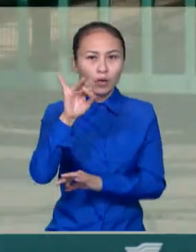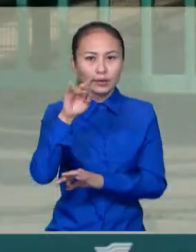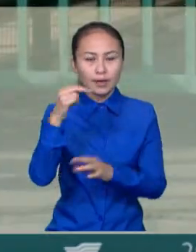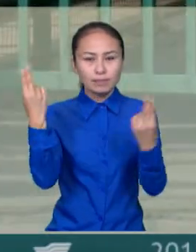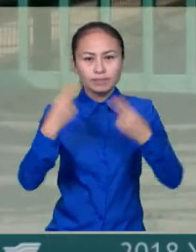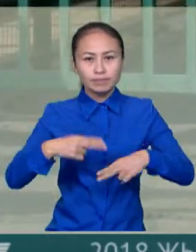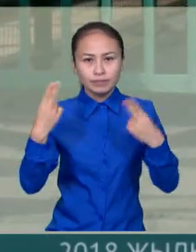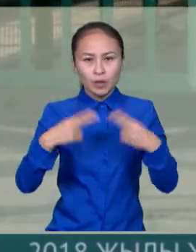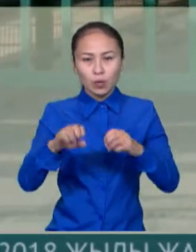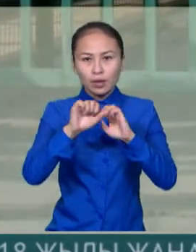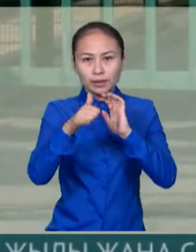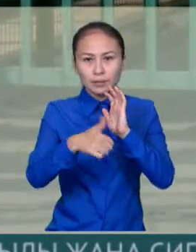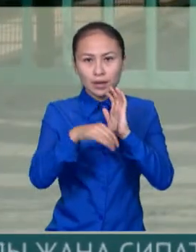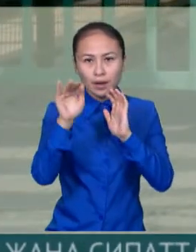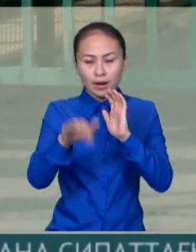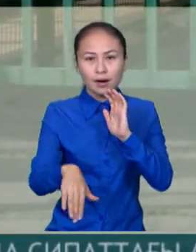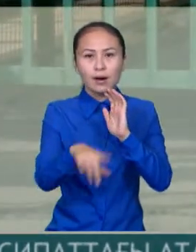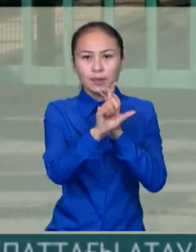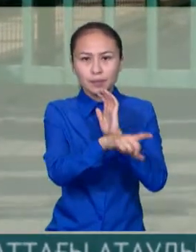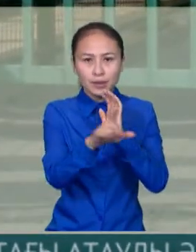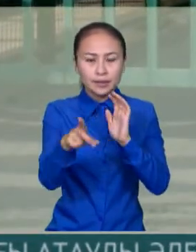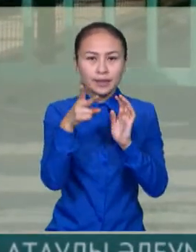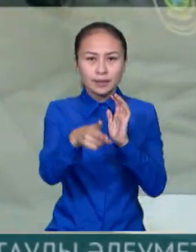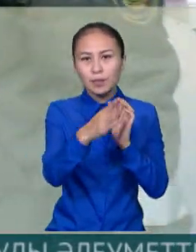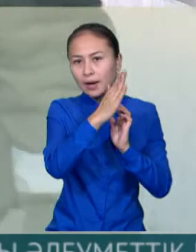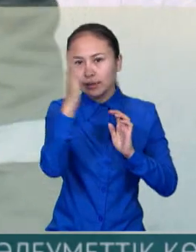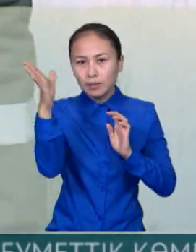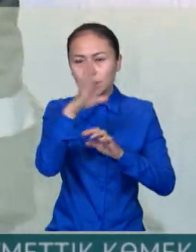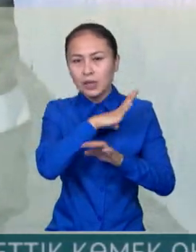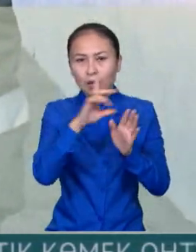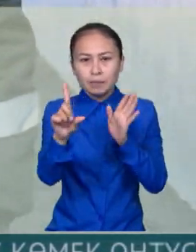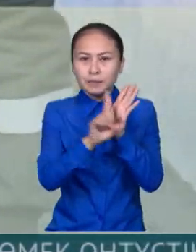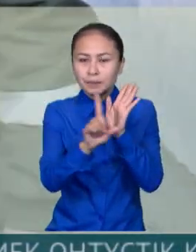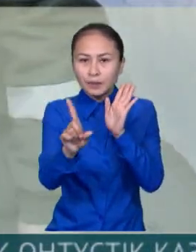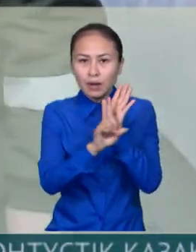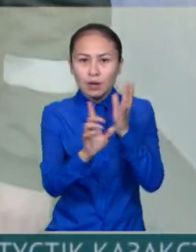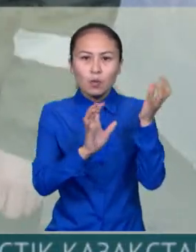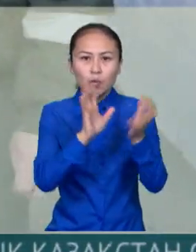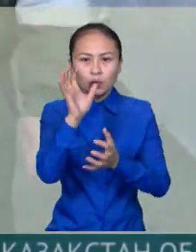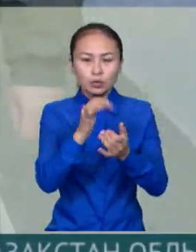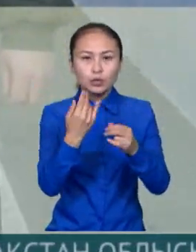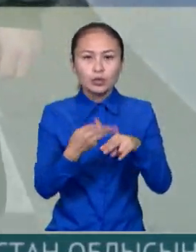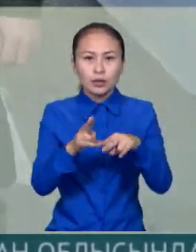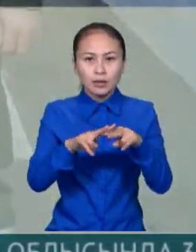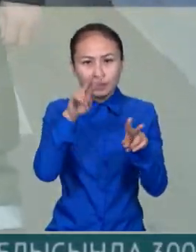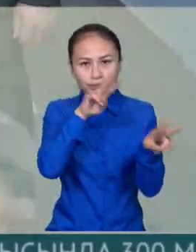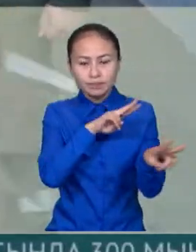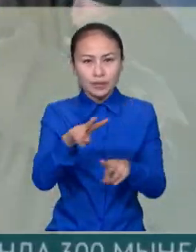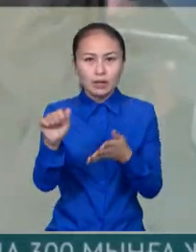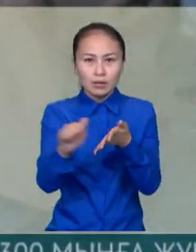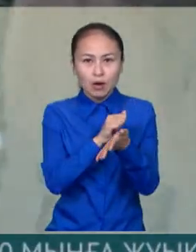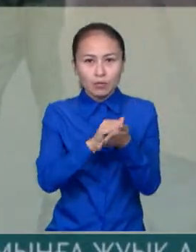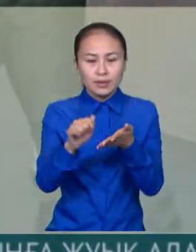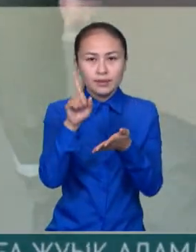учаскесі арқылы 16 000-нан астам адам мен 2 000-нан астам көлік өткен. Қазіргі таңда Қордай шекара бақылау бөлімінің төлқұжат